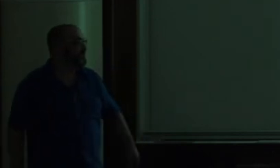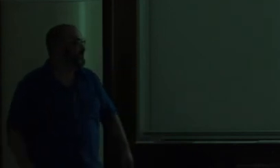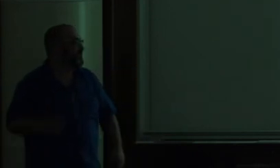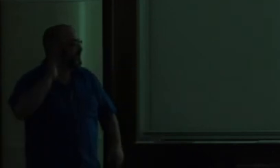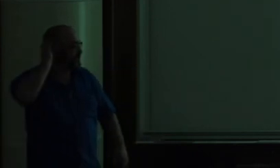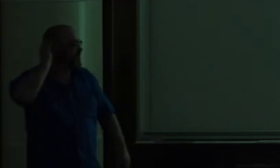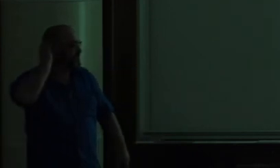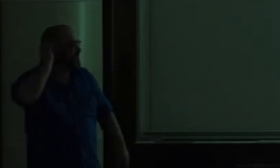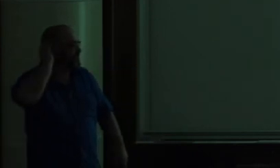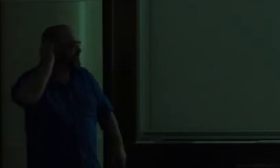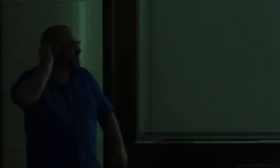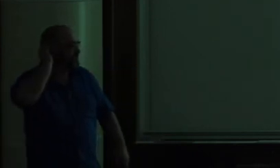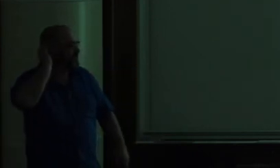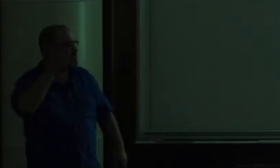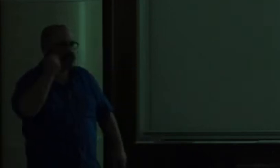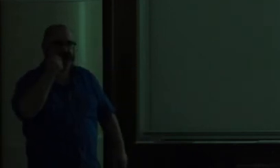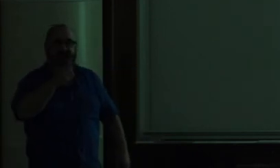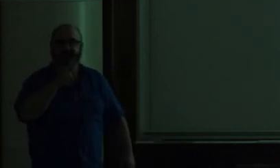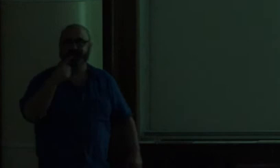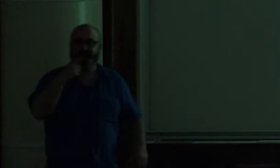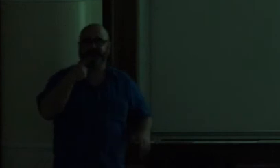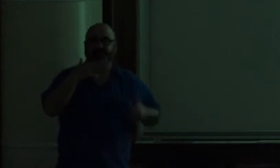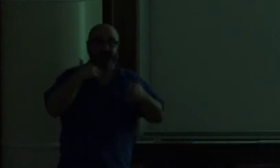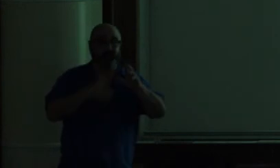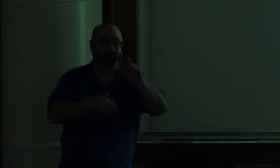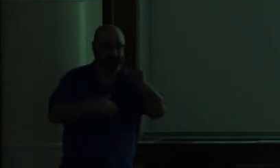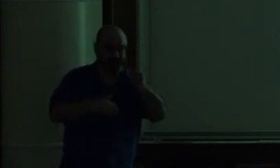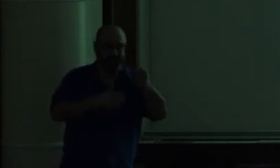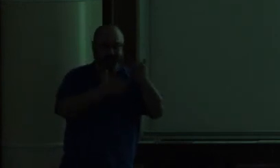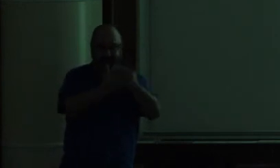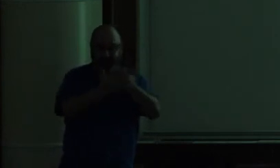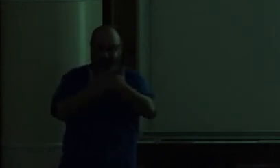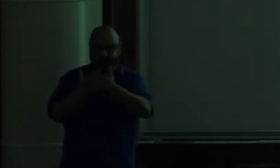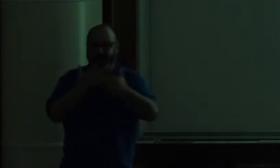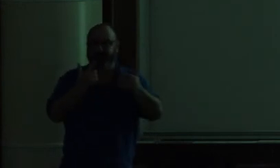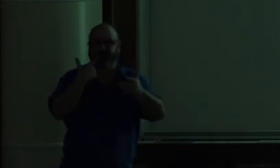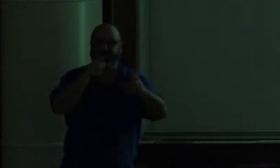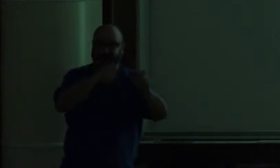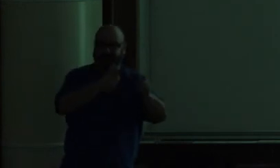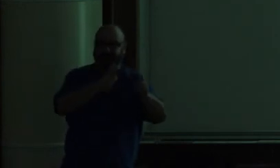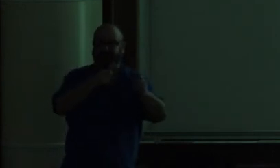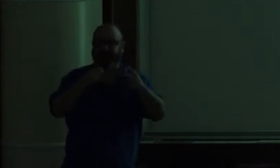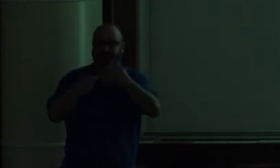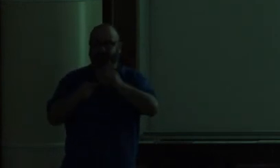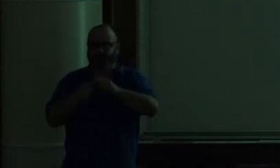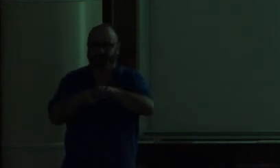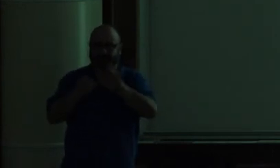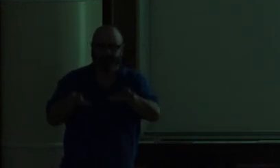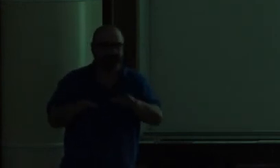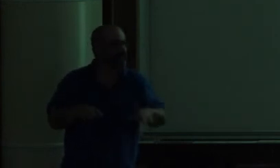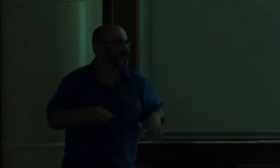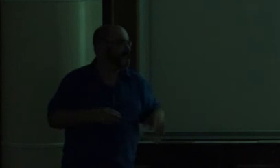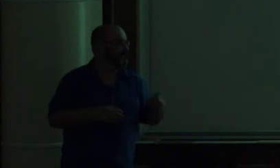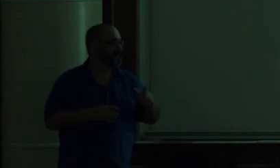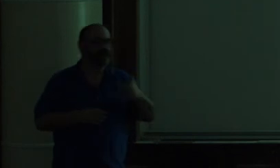effectivement. Effectivement, je vois ce que tu veux dire. Je suis obligé de parcourir une seule fois pour récupérer à chaque fois les deux clés, faire les deux choses en même temps. Alors